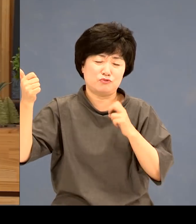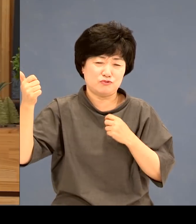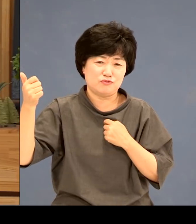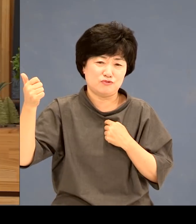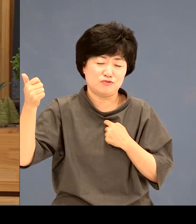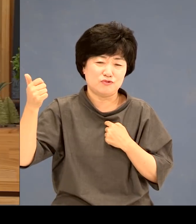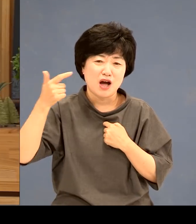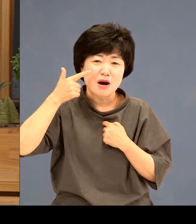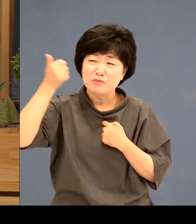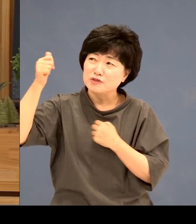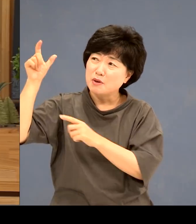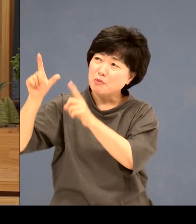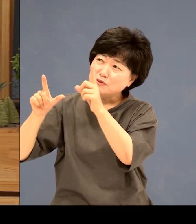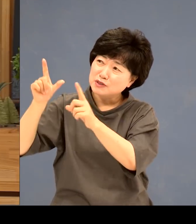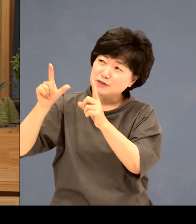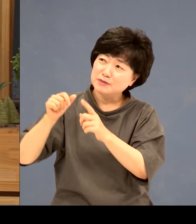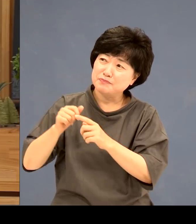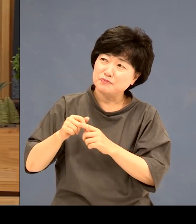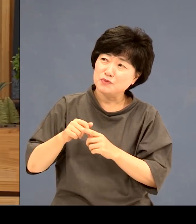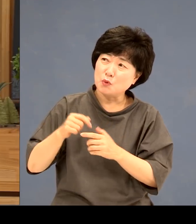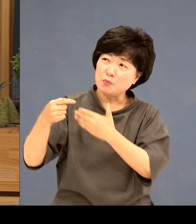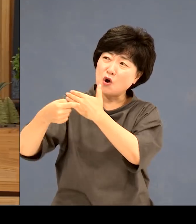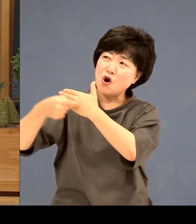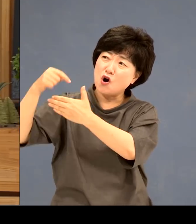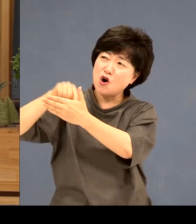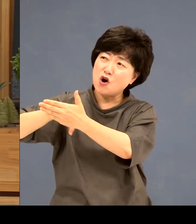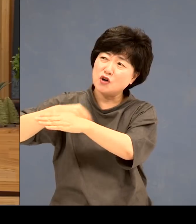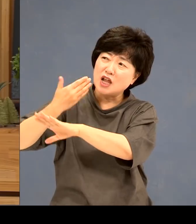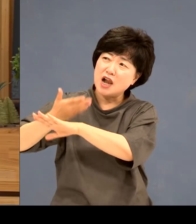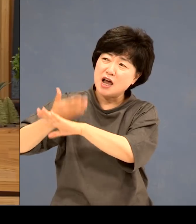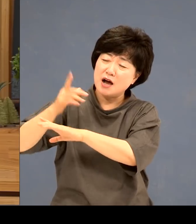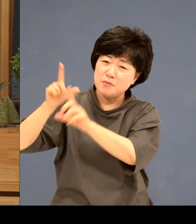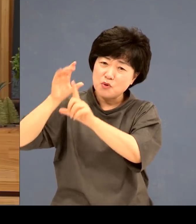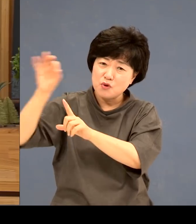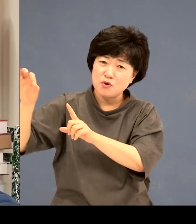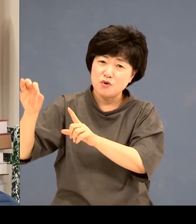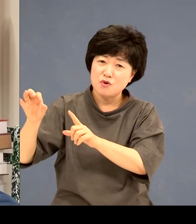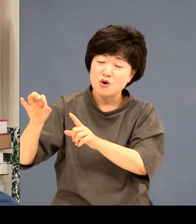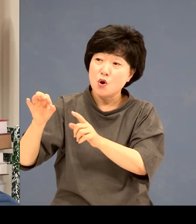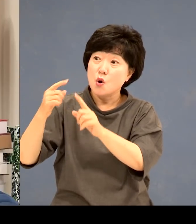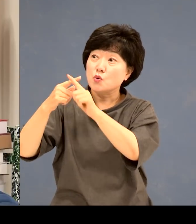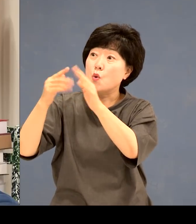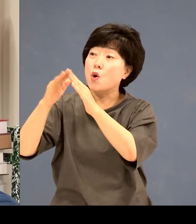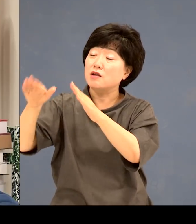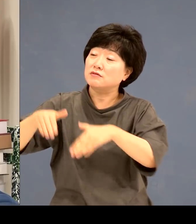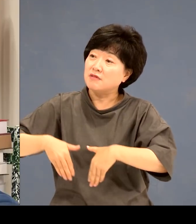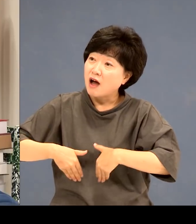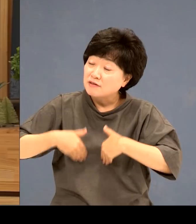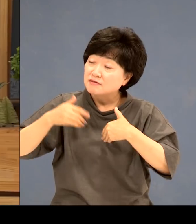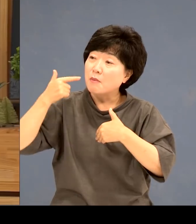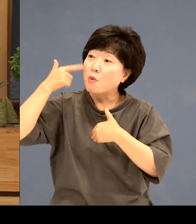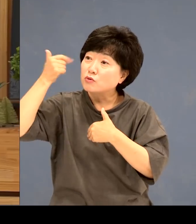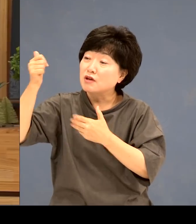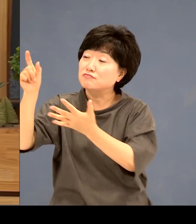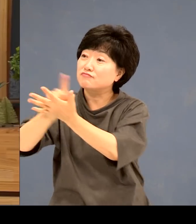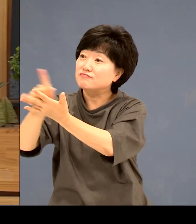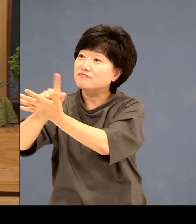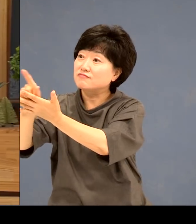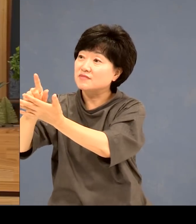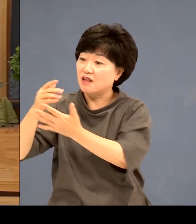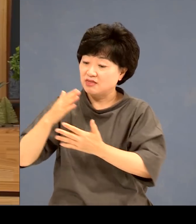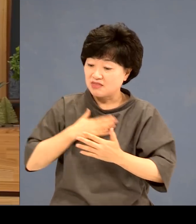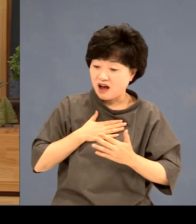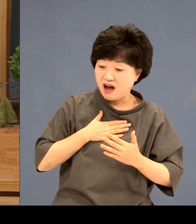똑같이 아버지가 너무 미웠거든요. 네. 아버지의 그런 모습이 위선적으로 보일 때가 많았어요. 네. 공용으로 보일 때 교회에서 너무나